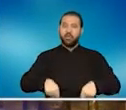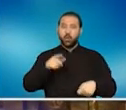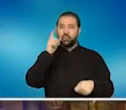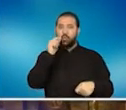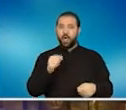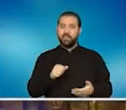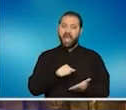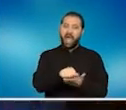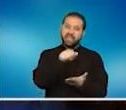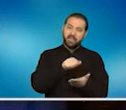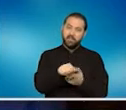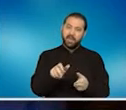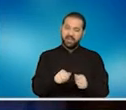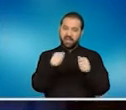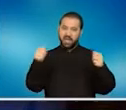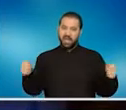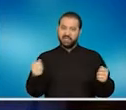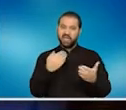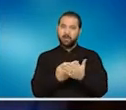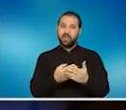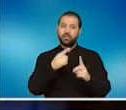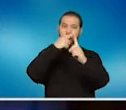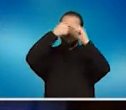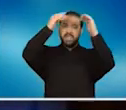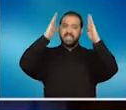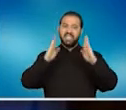tipărit cărțile de cult.